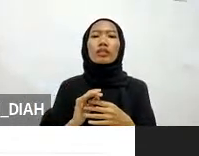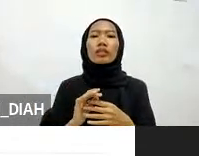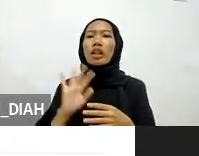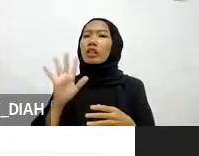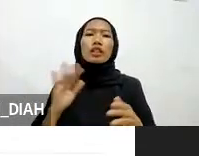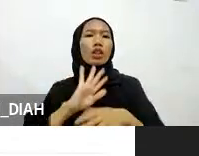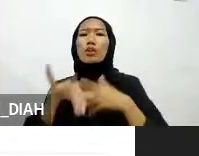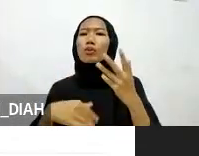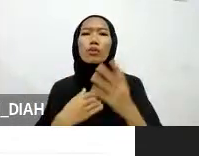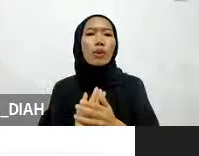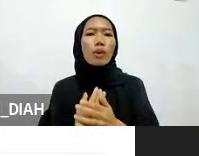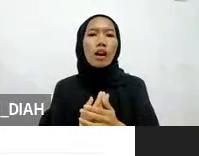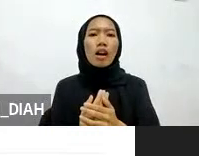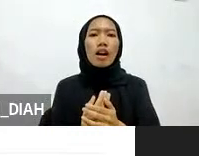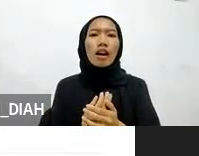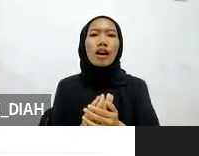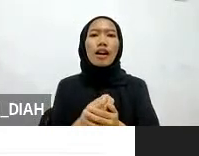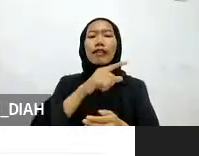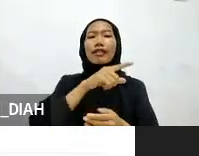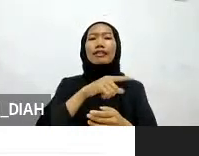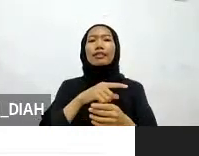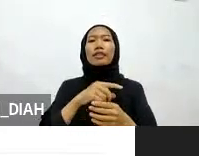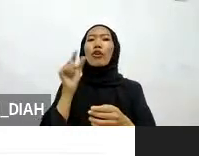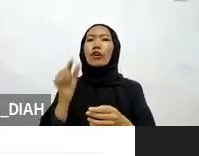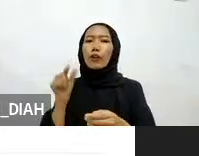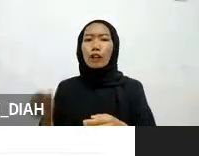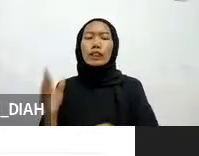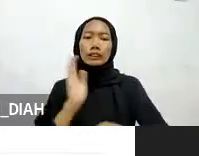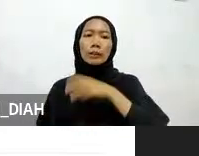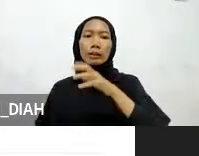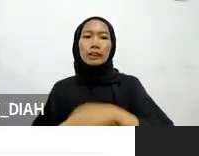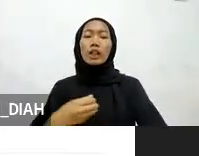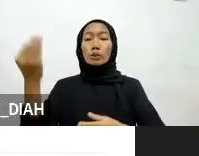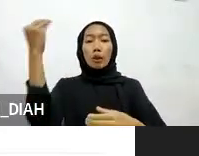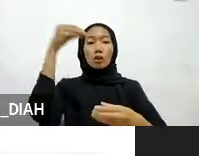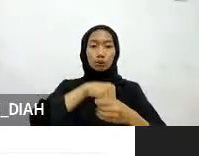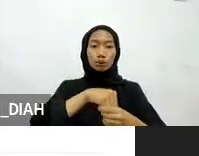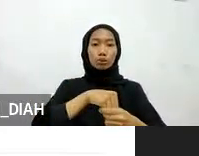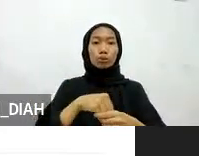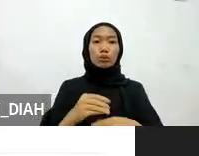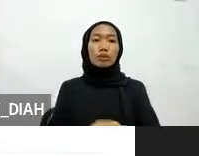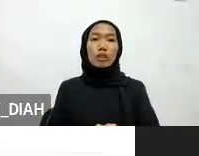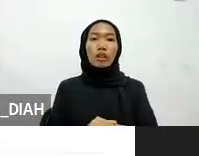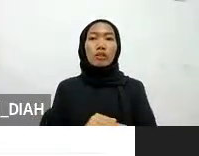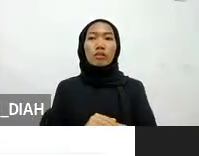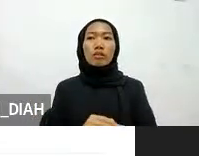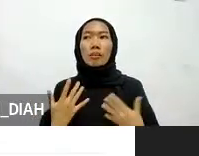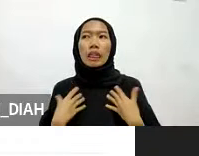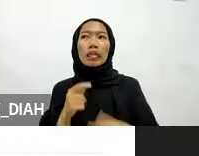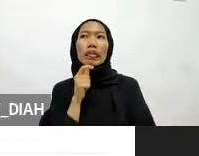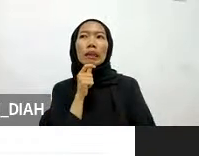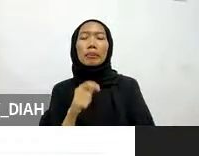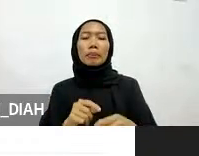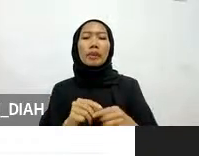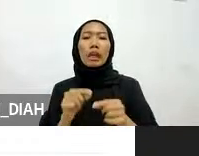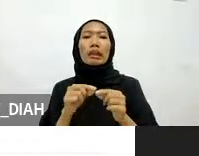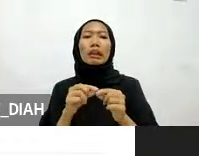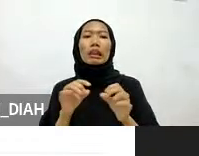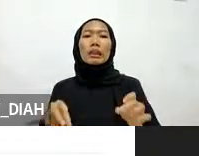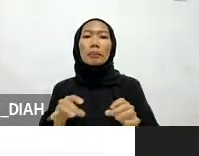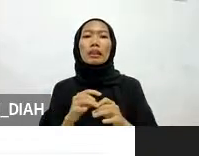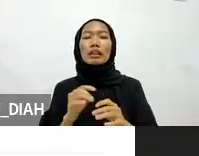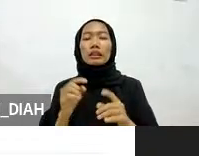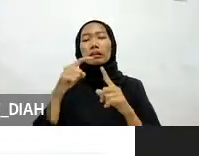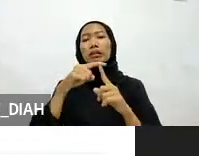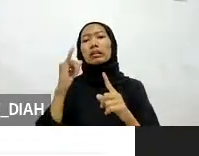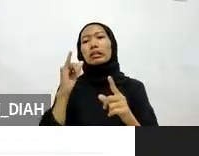data Kemensos, sehingga angkanya berbeda lagi. Gitu ya. Terus tipe-tipe disabilitas yang dimasukkan walaupun sudah mulai cukup beragam